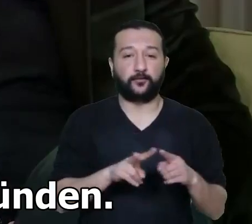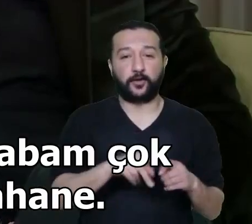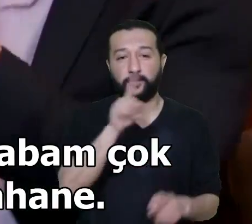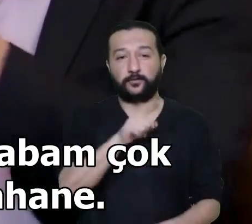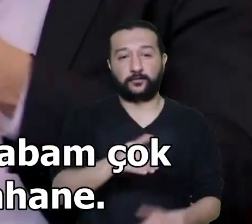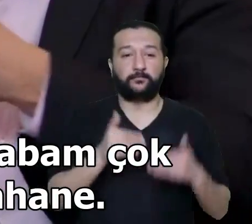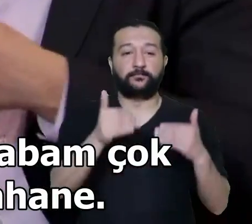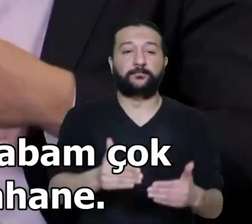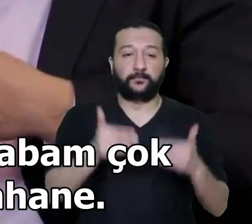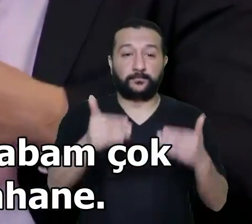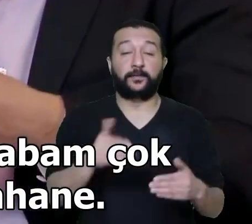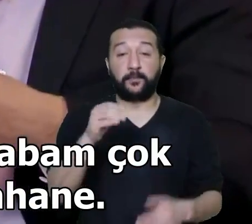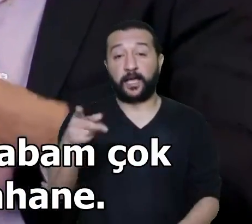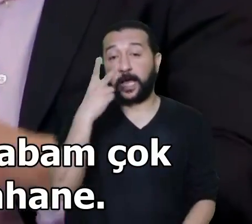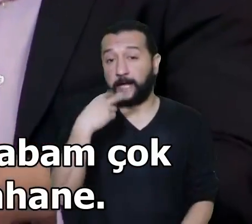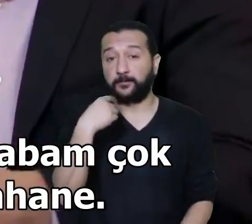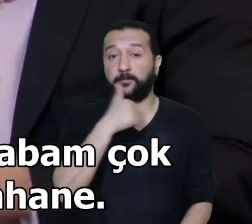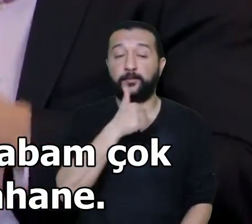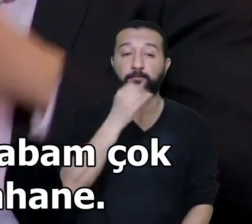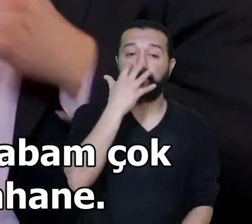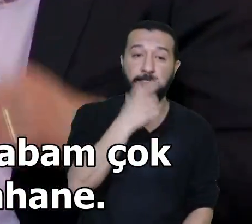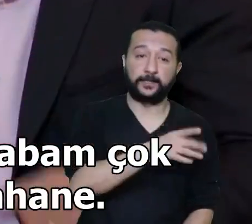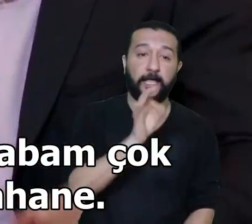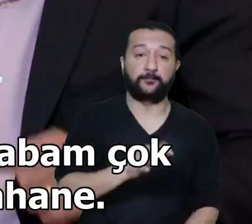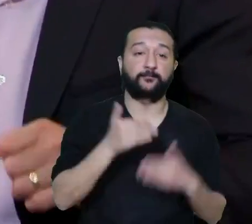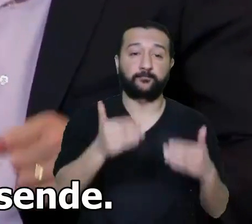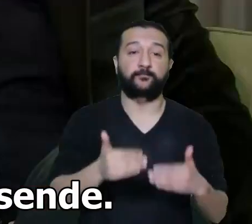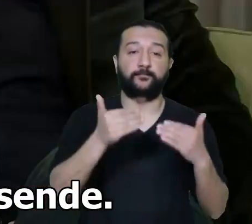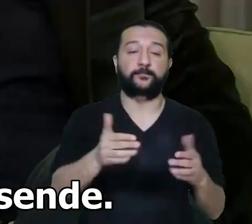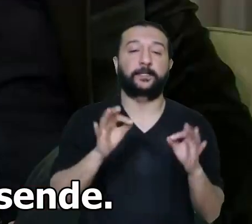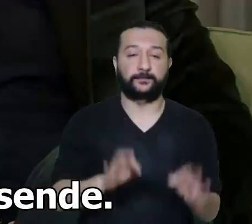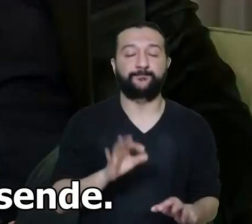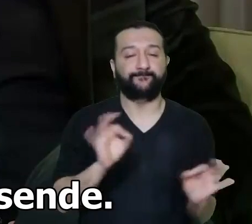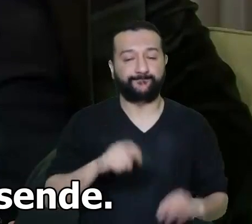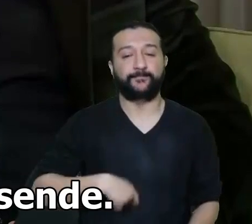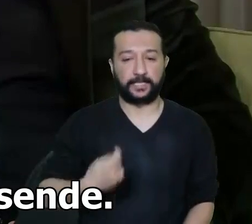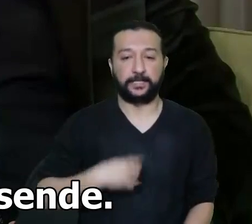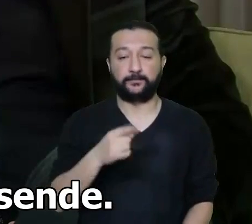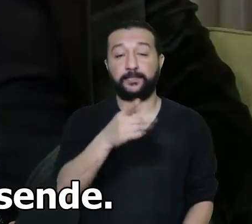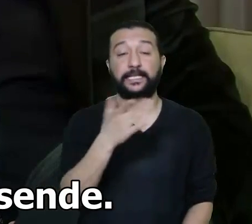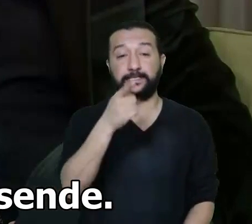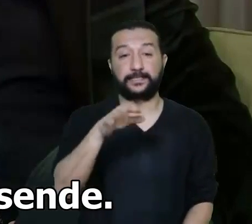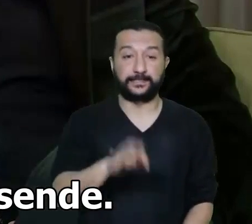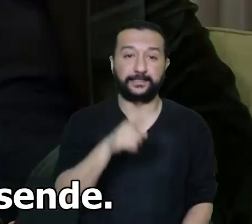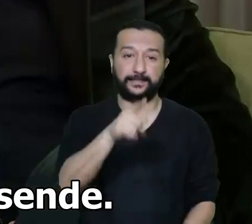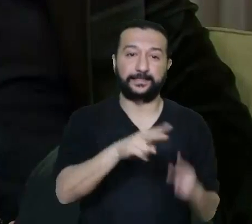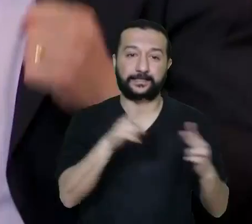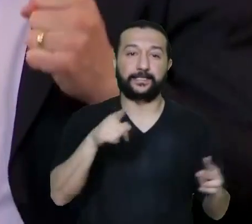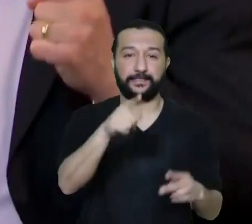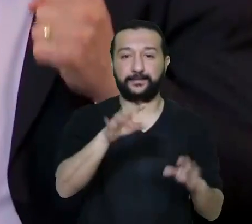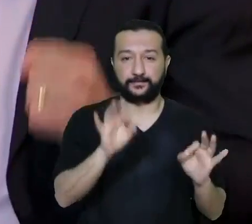Nurhan yüzünden. Yok Mahmut Kemal ağlıyor, yok babam çok bekledi o gitsin. Hep sürekli bahane. Ya ya. Neyse canım, hadi sıra